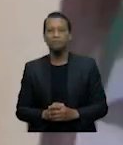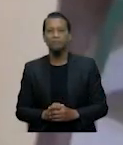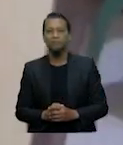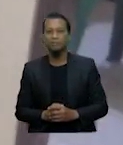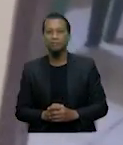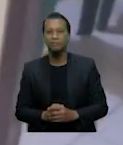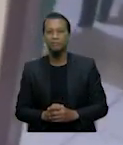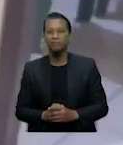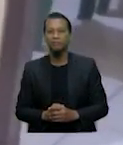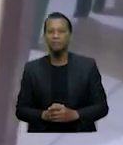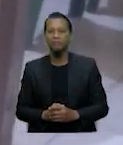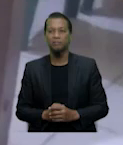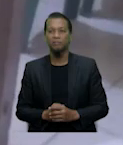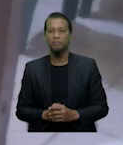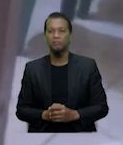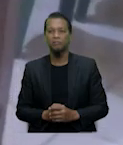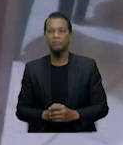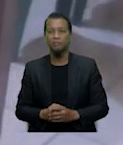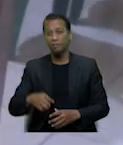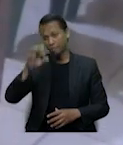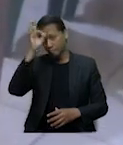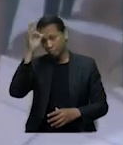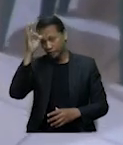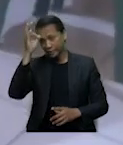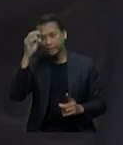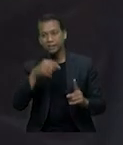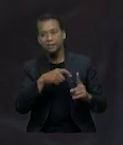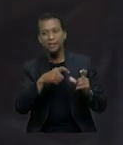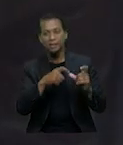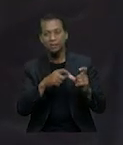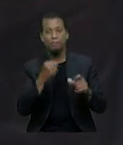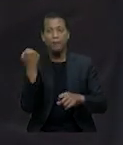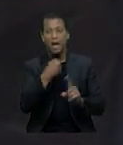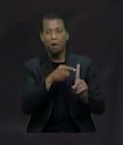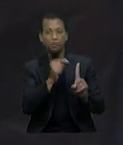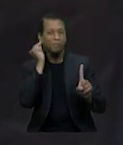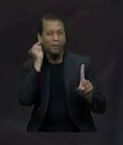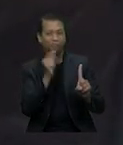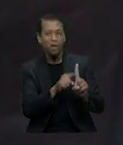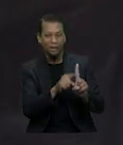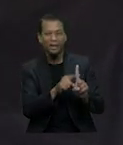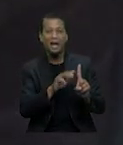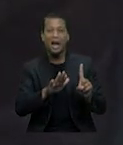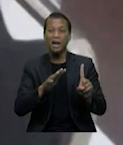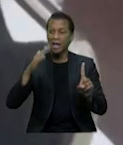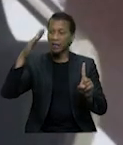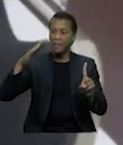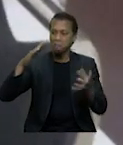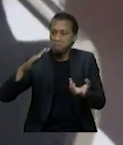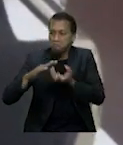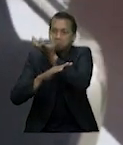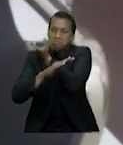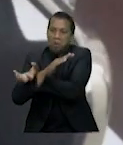Aparat Polsek Kebon Pedes Kabupaten Sukabumi memeriksa SN, wanita pelaku pembuang bayi di atas atap sebuah rumah kontrakan di Desa Ciseke, Kebon